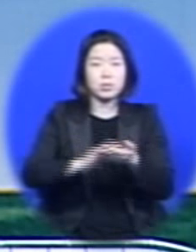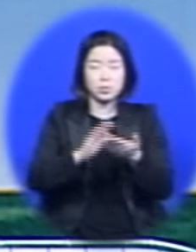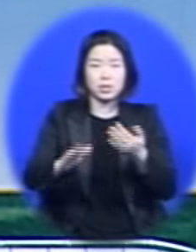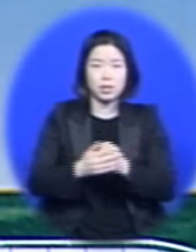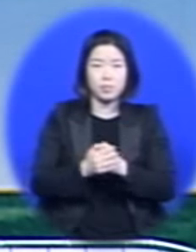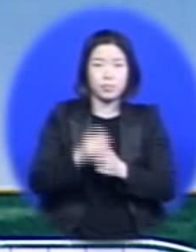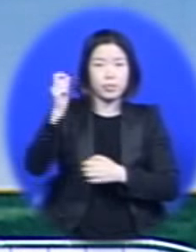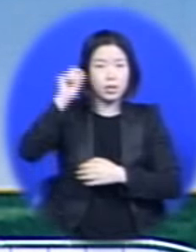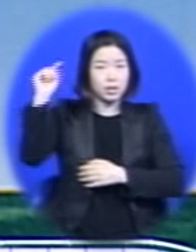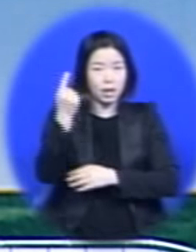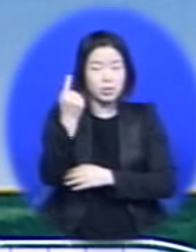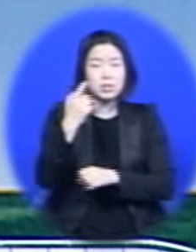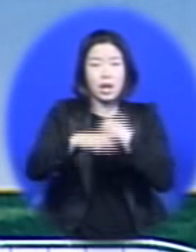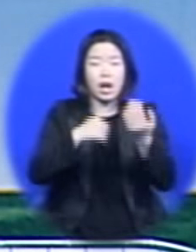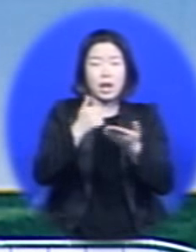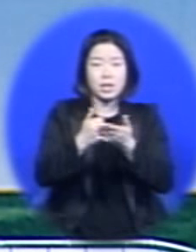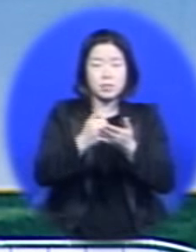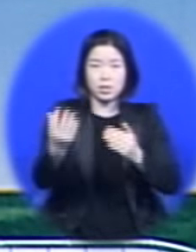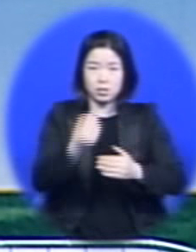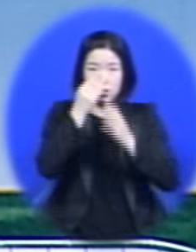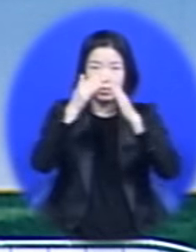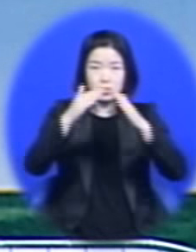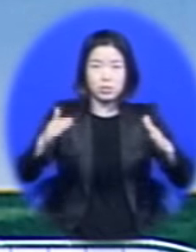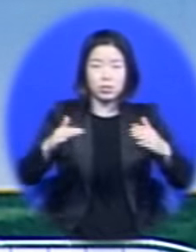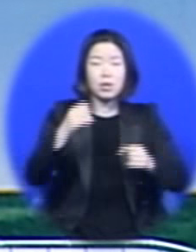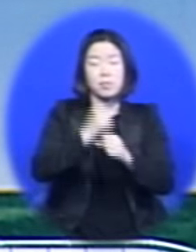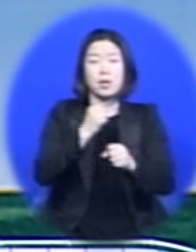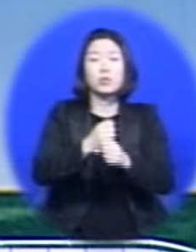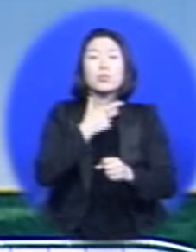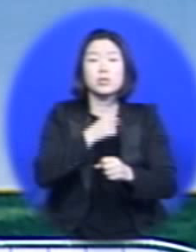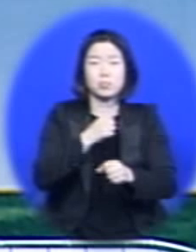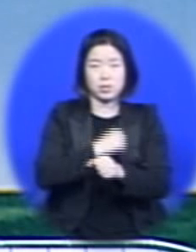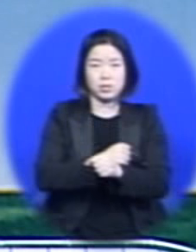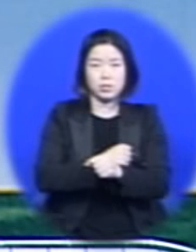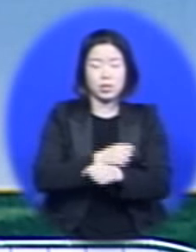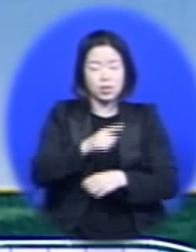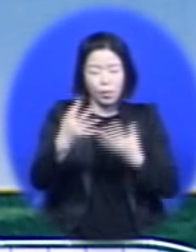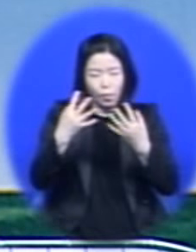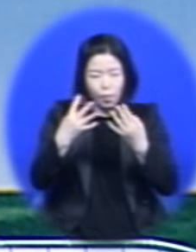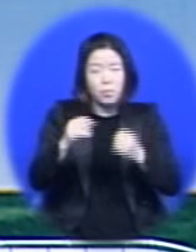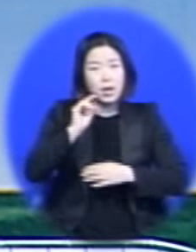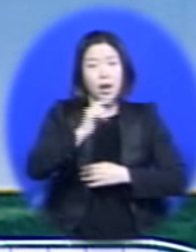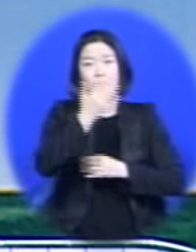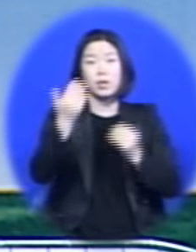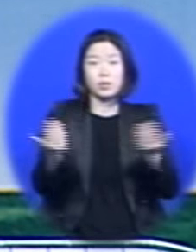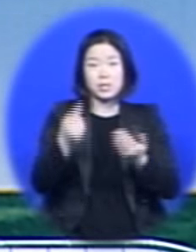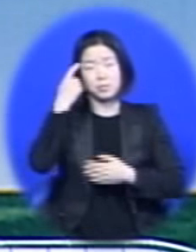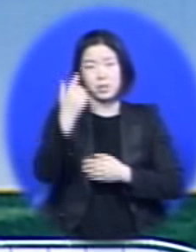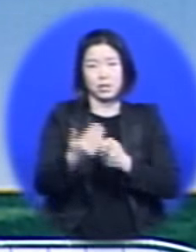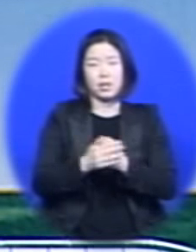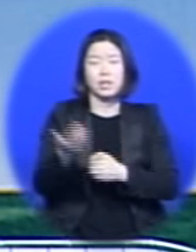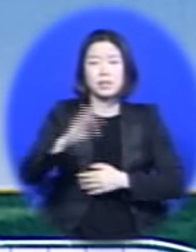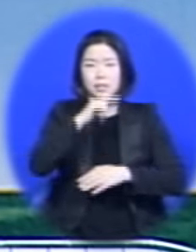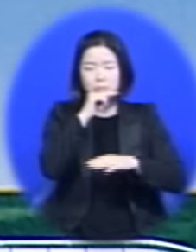다윗은 하나님의 성전을 짓고 싶어 했습니다. 아, 그게 얼마나 아름다운 일입니까? 그러나 피 묻은